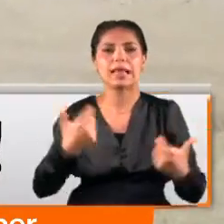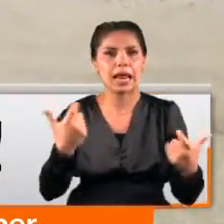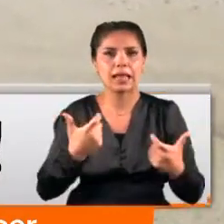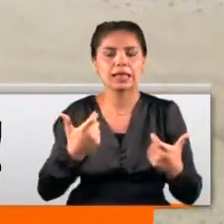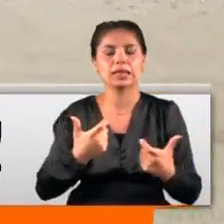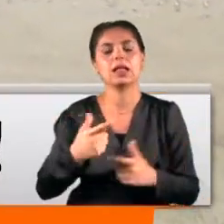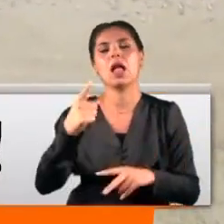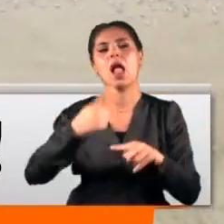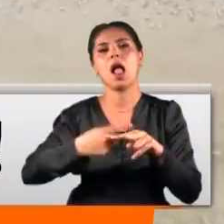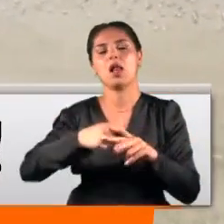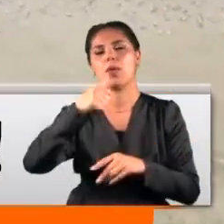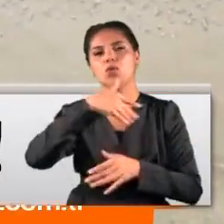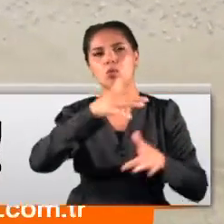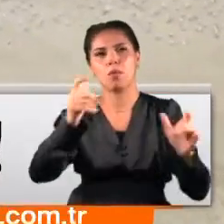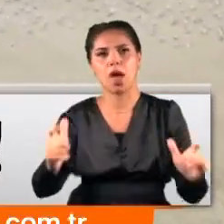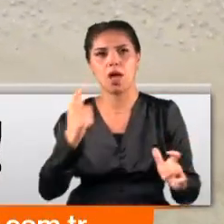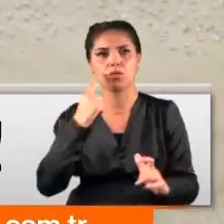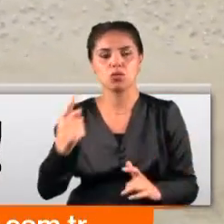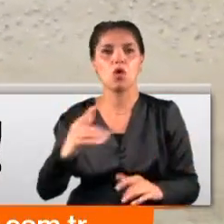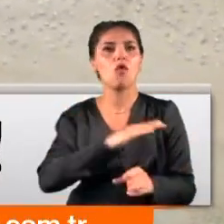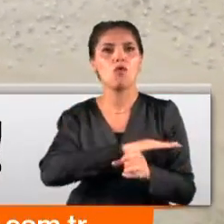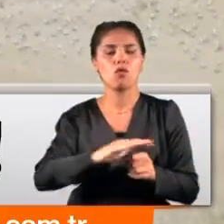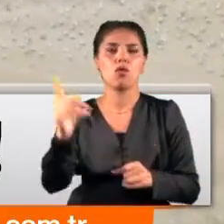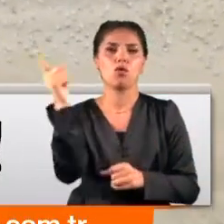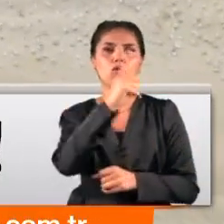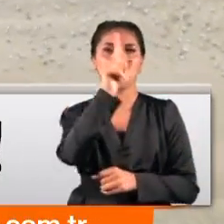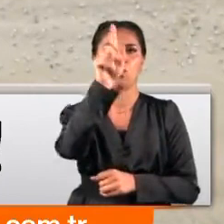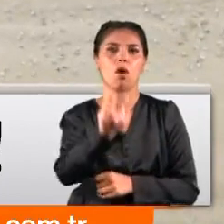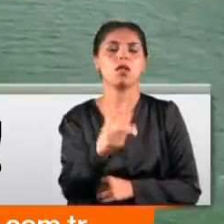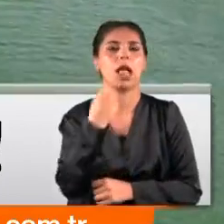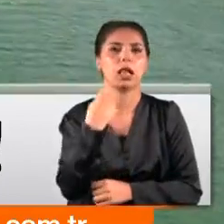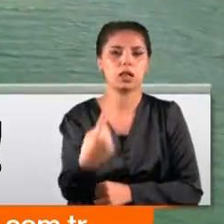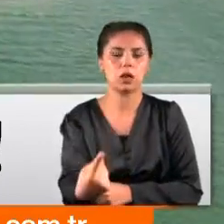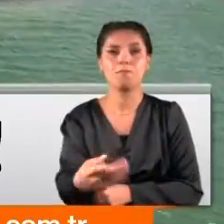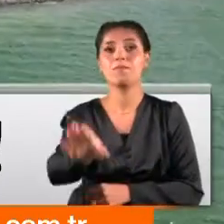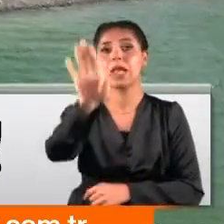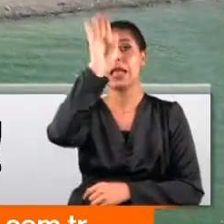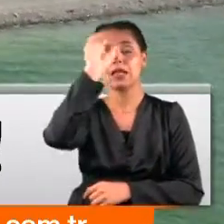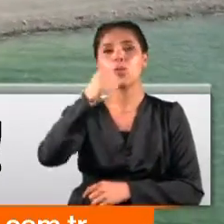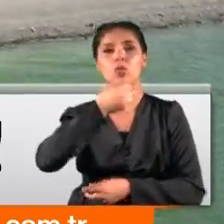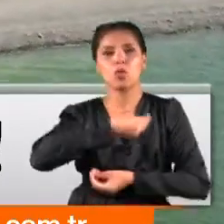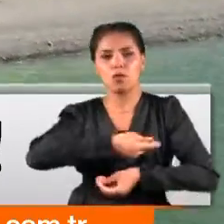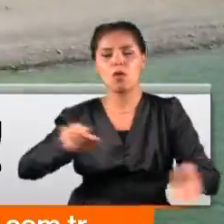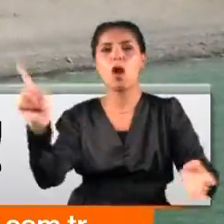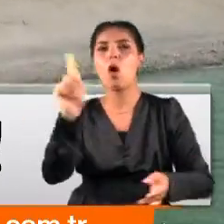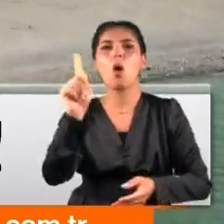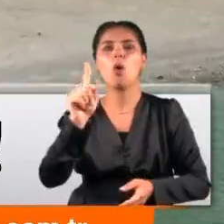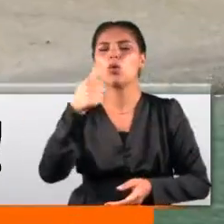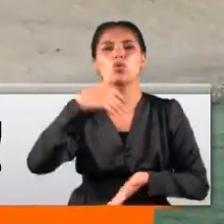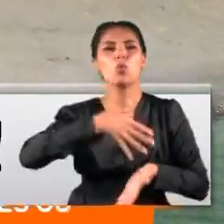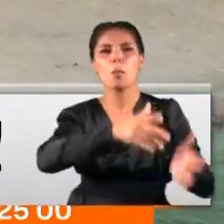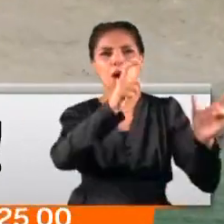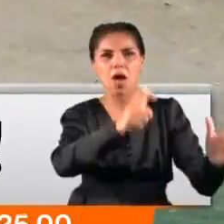bulunduğumuz Ali Bey Barajı. Burada da doluluk oranı %18 seviyelerinde. İstanbul'a su veren 10 barajdan ikisi